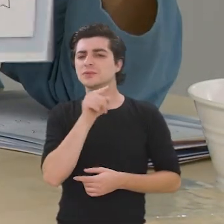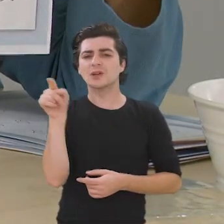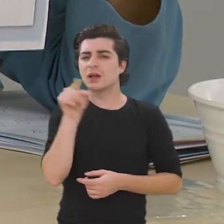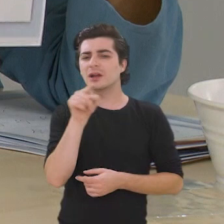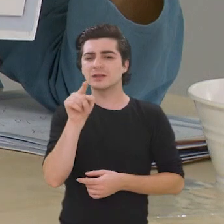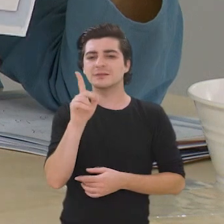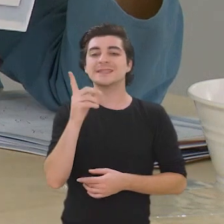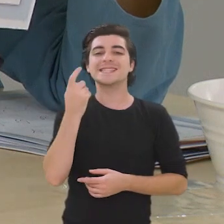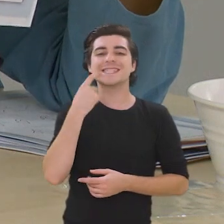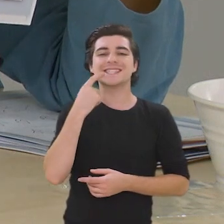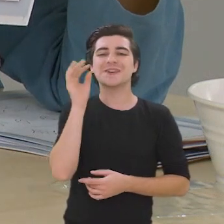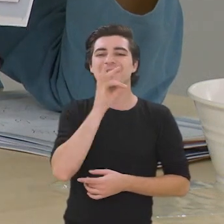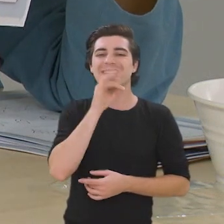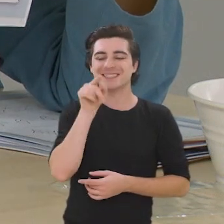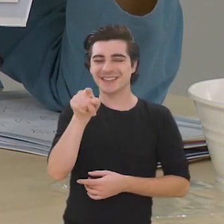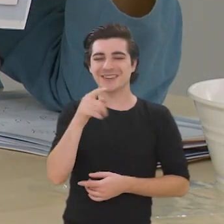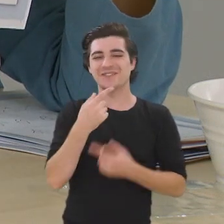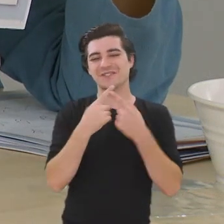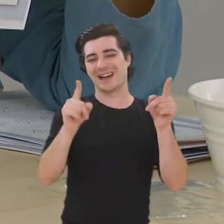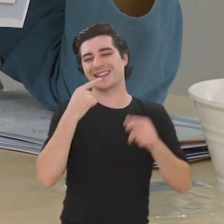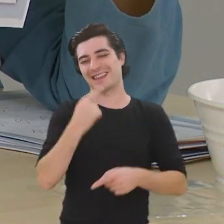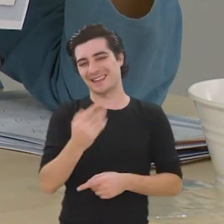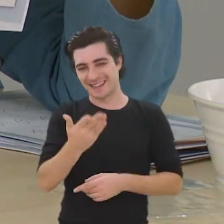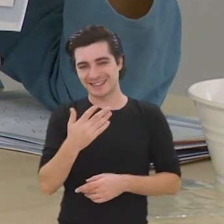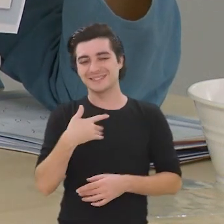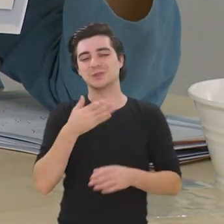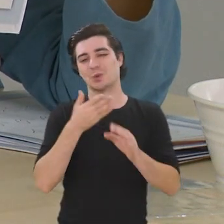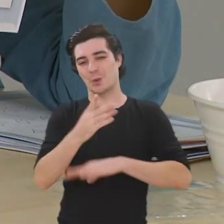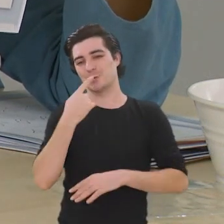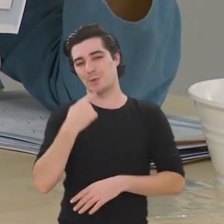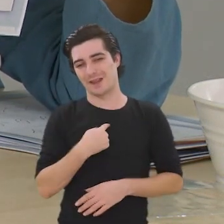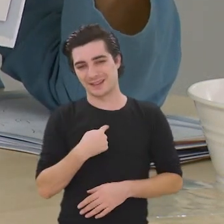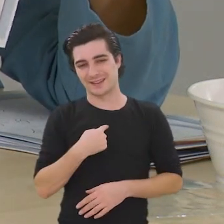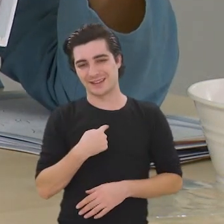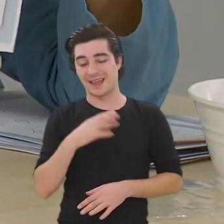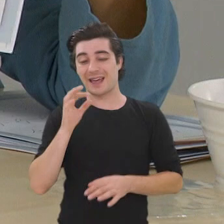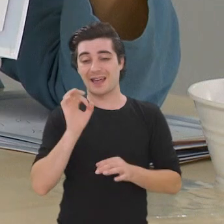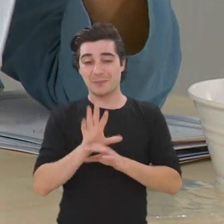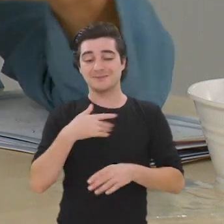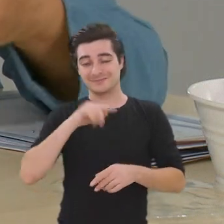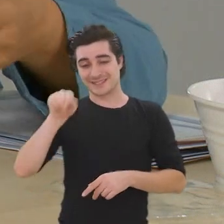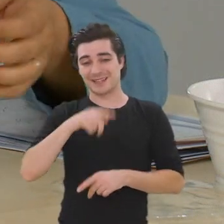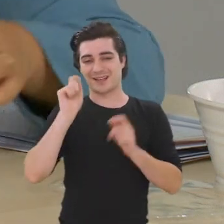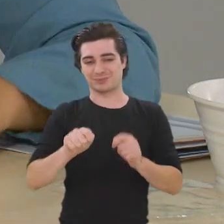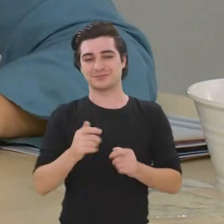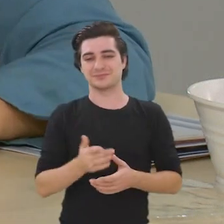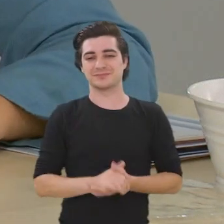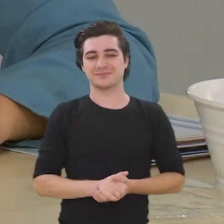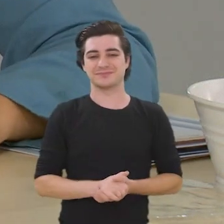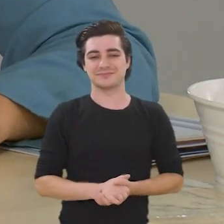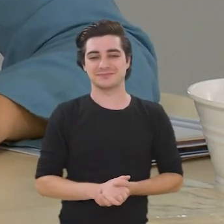şekillerden dişe benzer olan şeklin farklı olduğunu söyledi ve doğru söyledi. Hemen işaretlemeni yapabilirsin